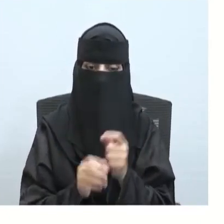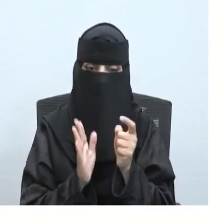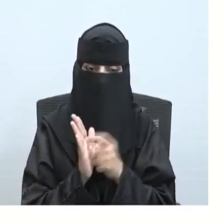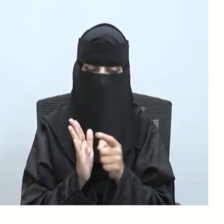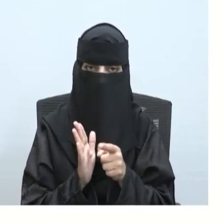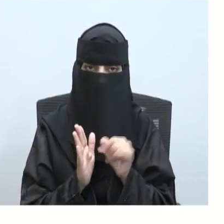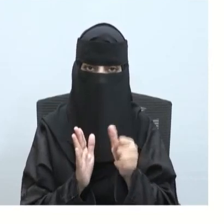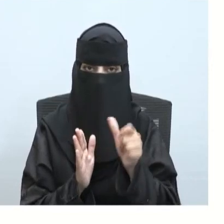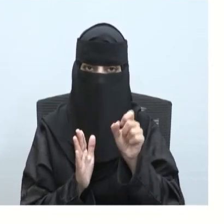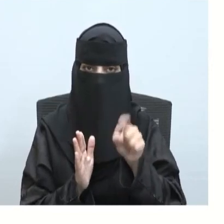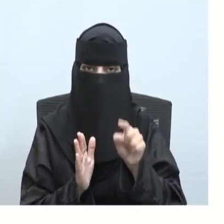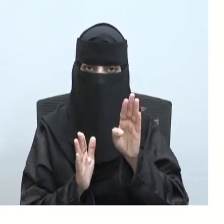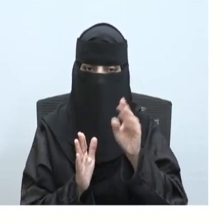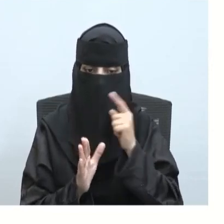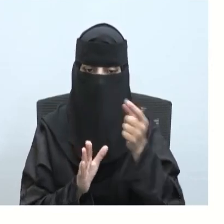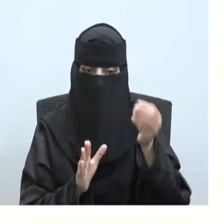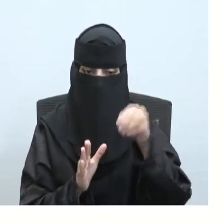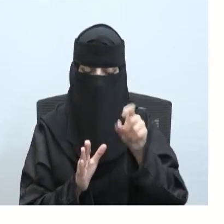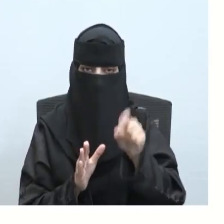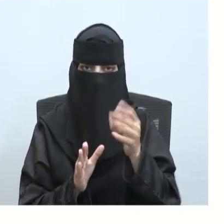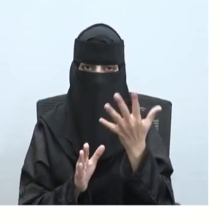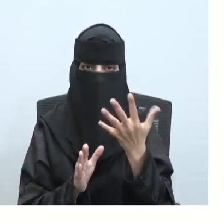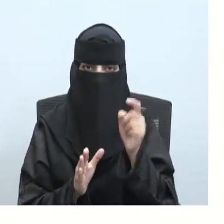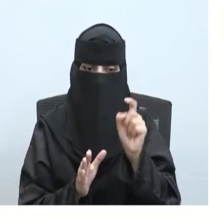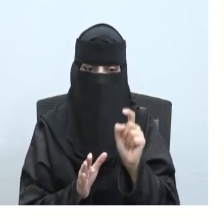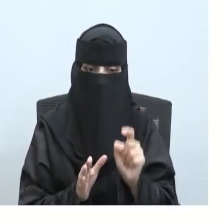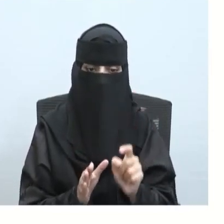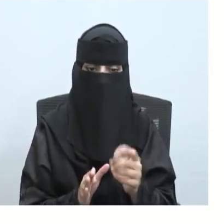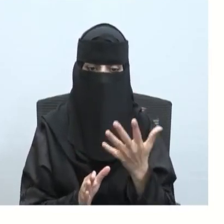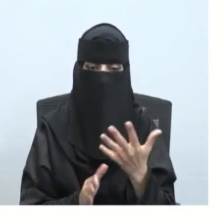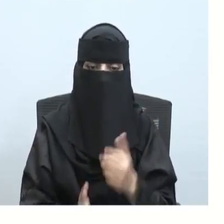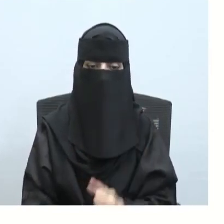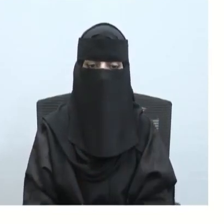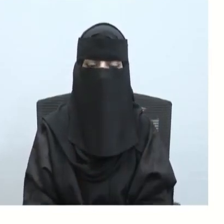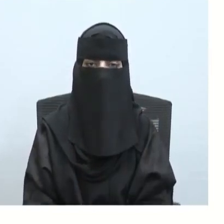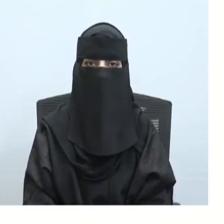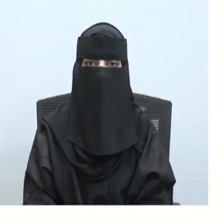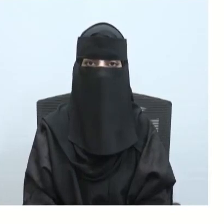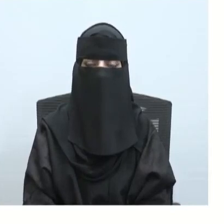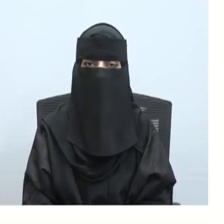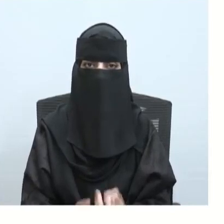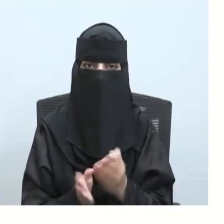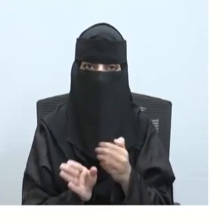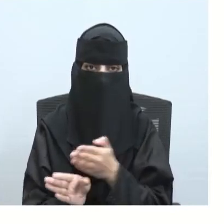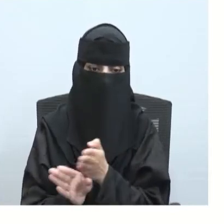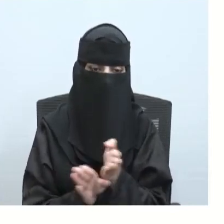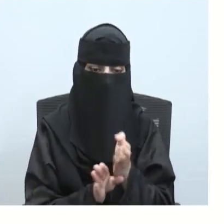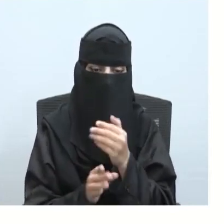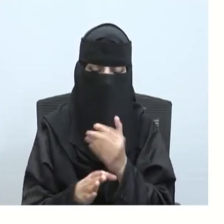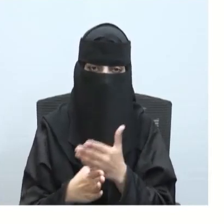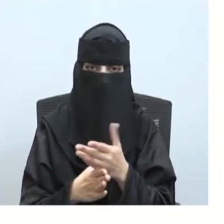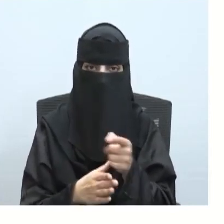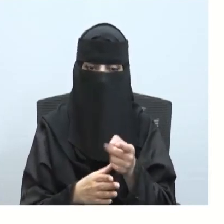مارك من التول بار، قمنا بإضافة 5 علامات على الخريطة لإنشاء المسار. بعد ذلك قمنا